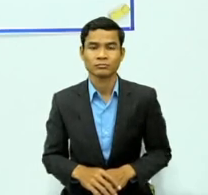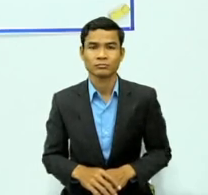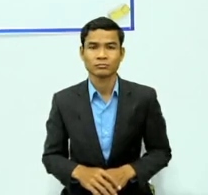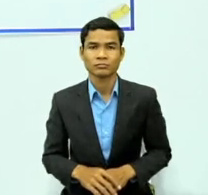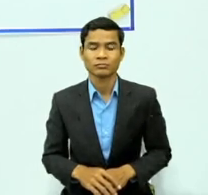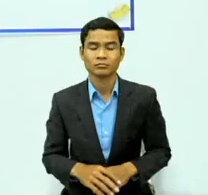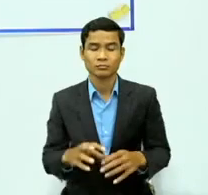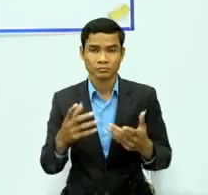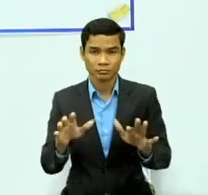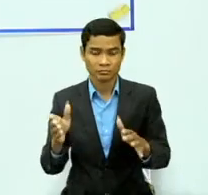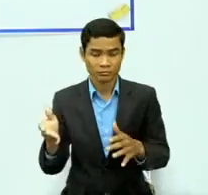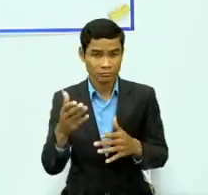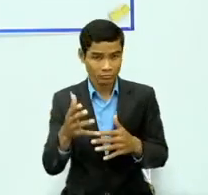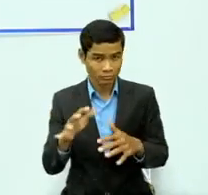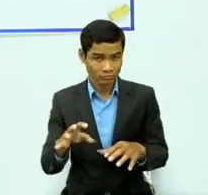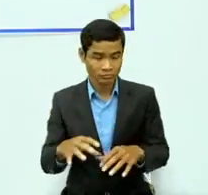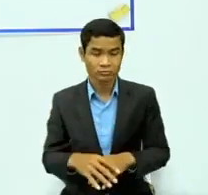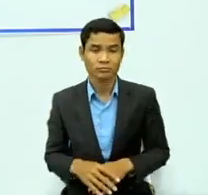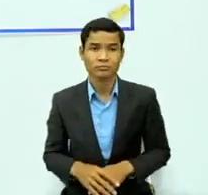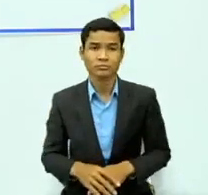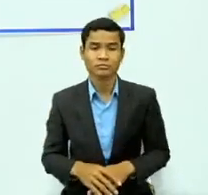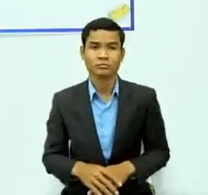ចារួចរាល់ហើយឬនៅកូន